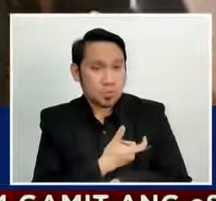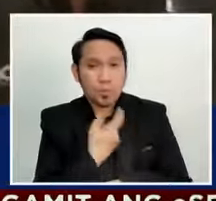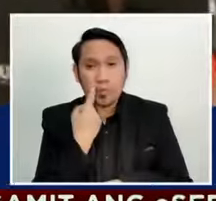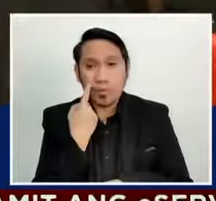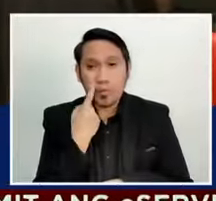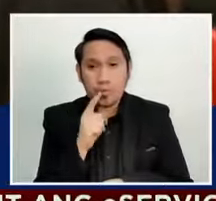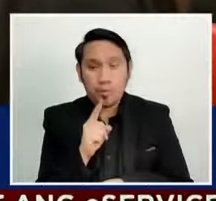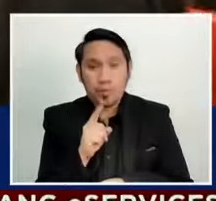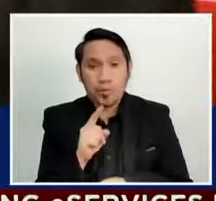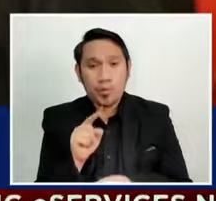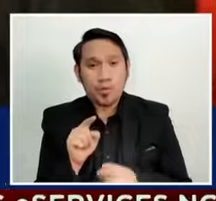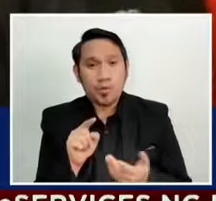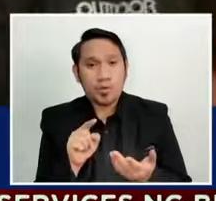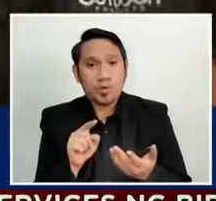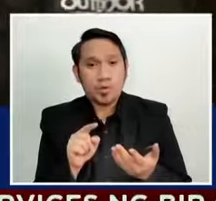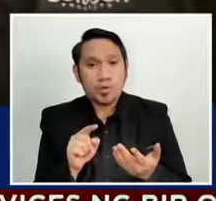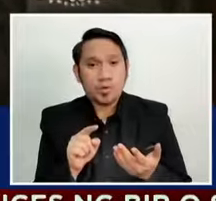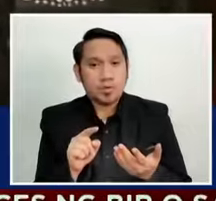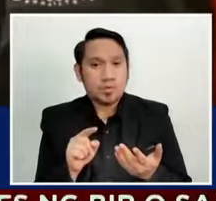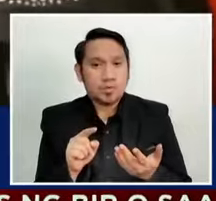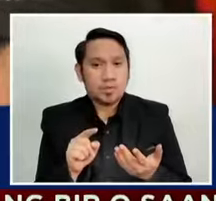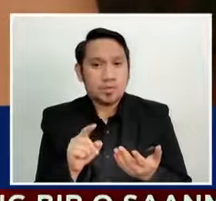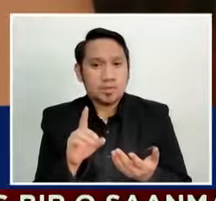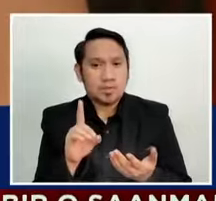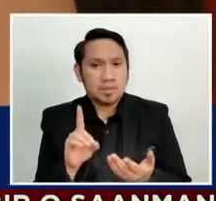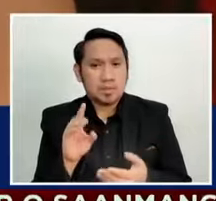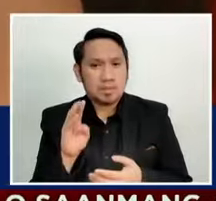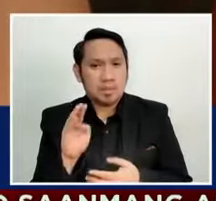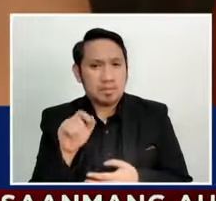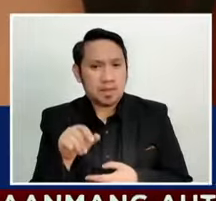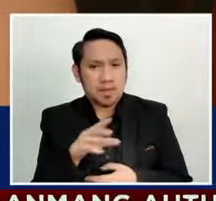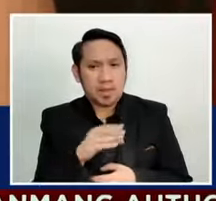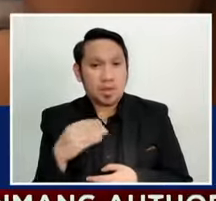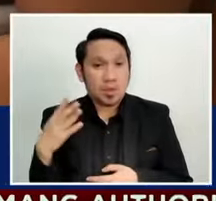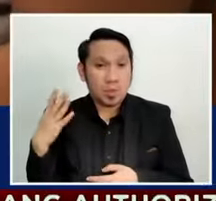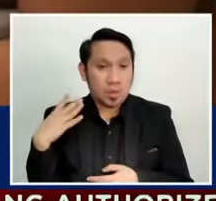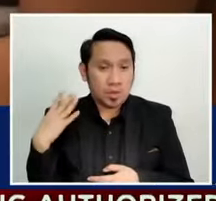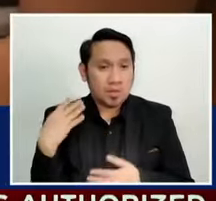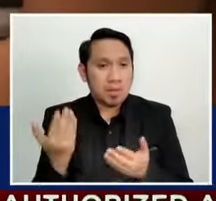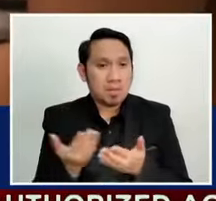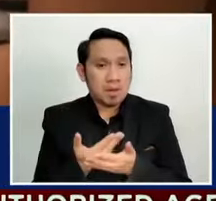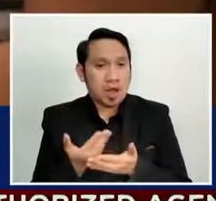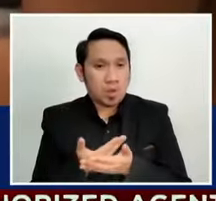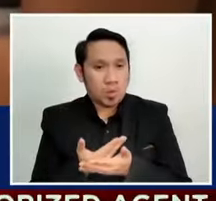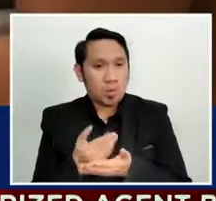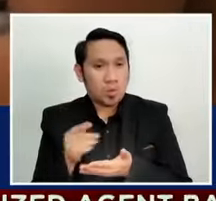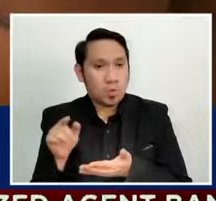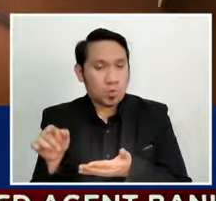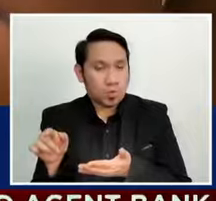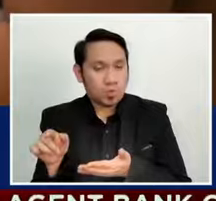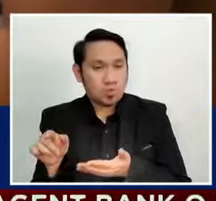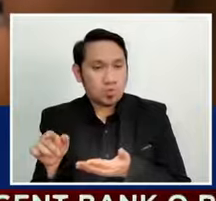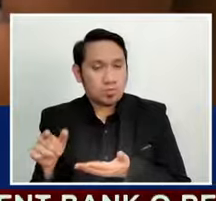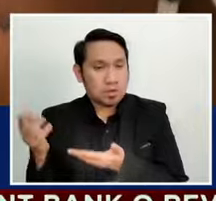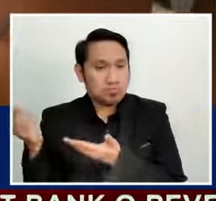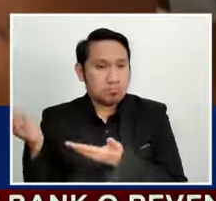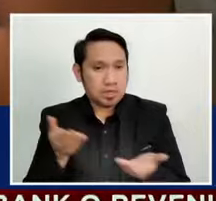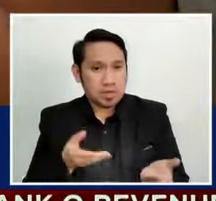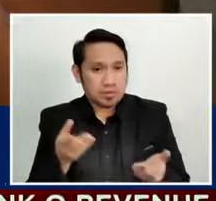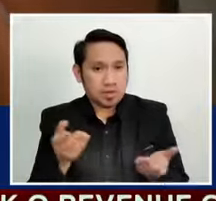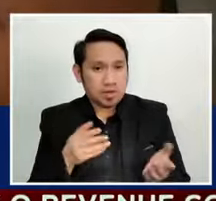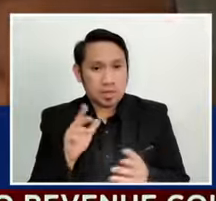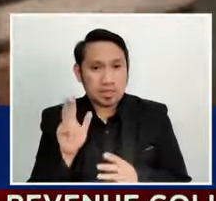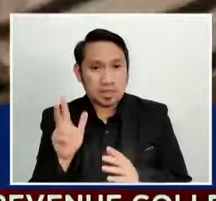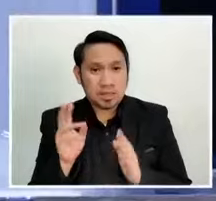diphtheria, tetanus, pertussis o DTP habang hinihintay pa ang bagong batch ng 3 milyong pentavalent vaccines.